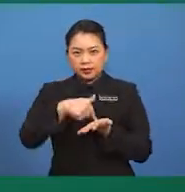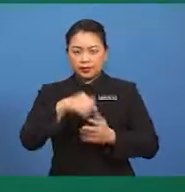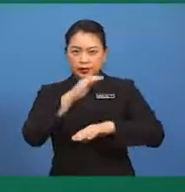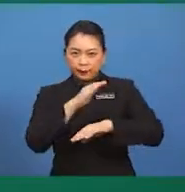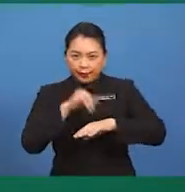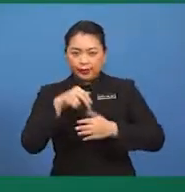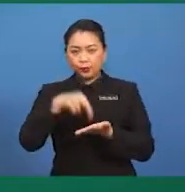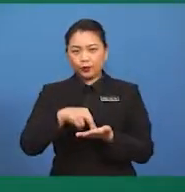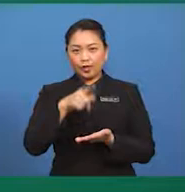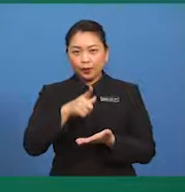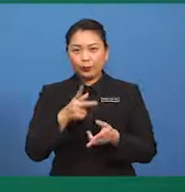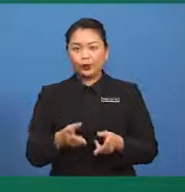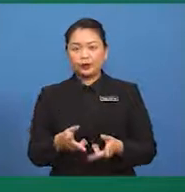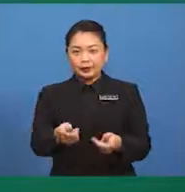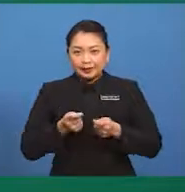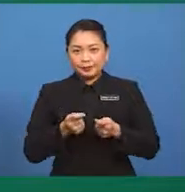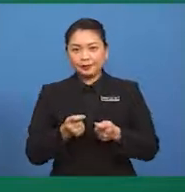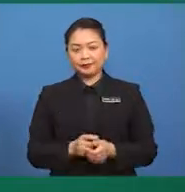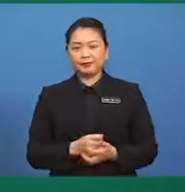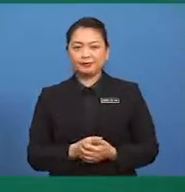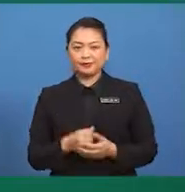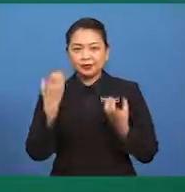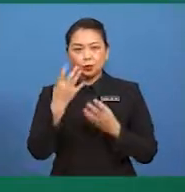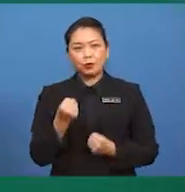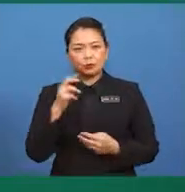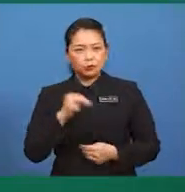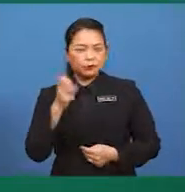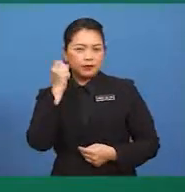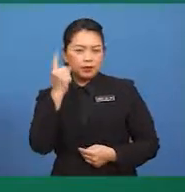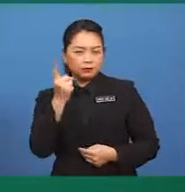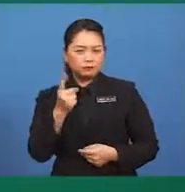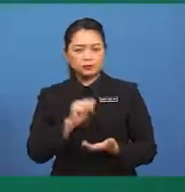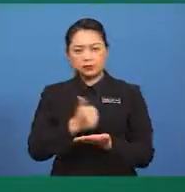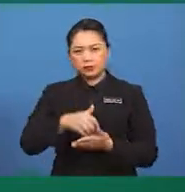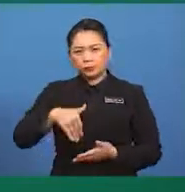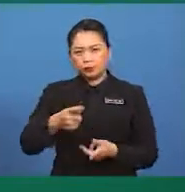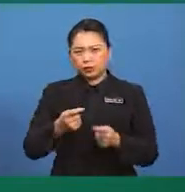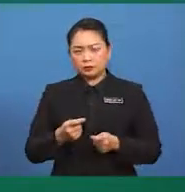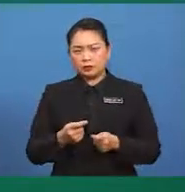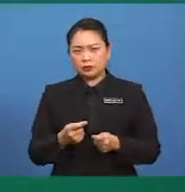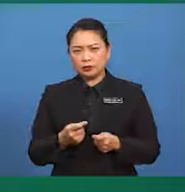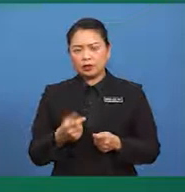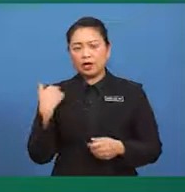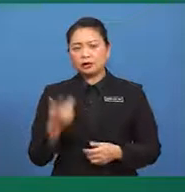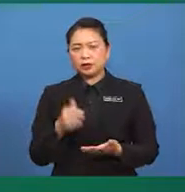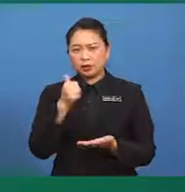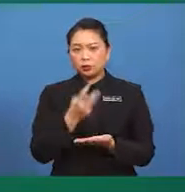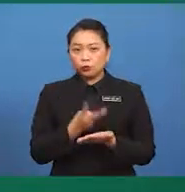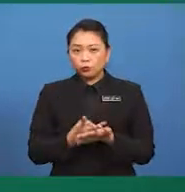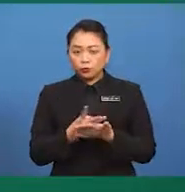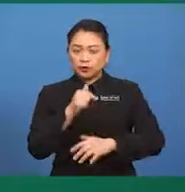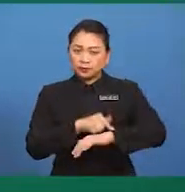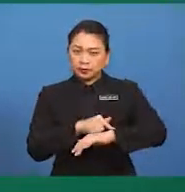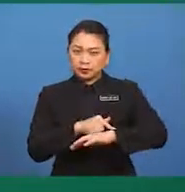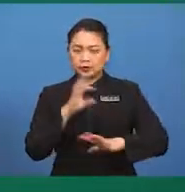lapuk terpulih. Cikgu nak murid-murid fahamkan, akaun belum terima asalnya ialah aset semasa. Jika